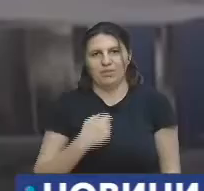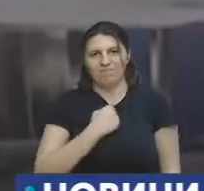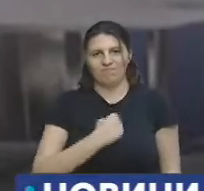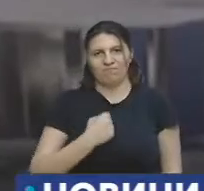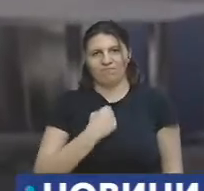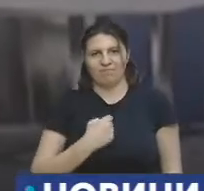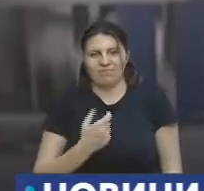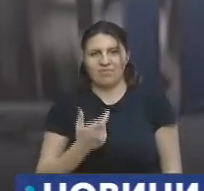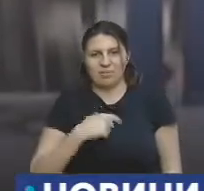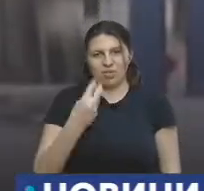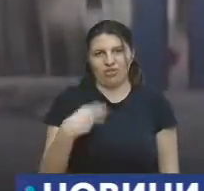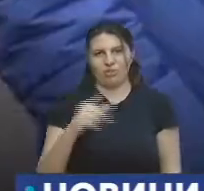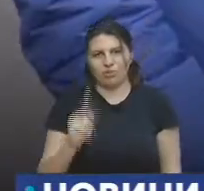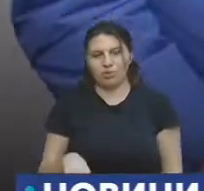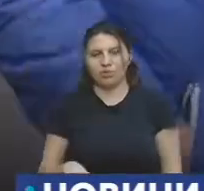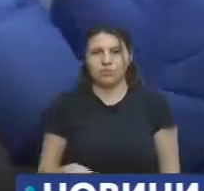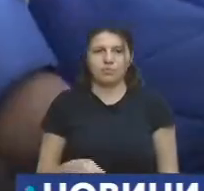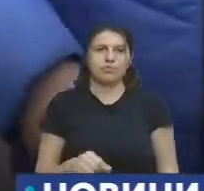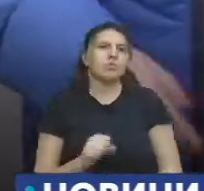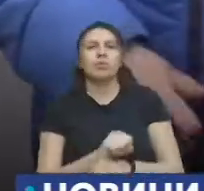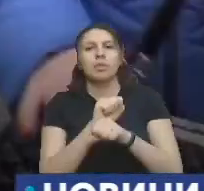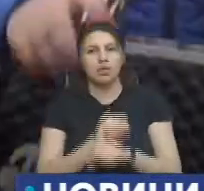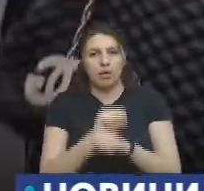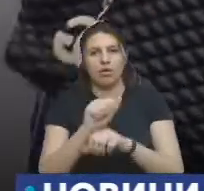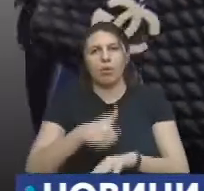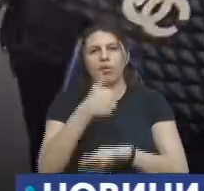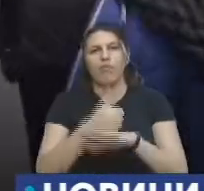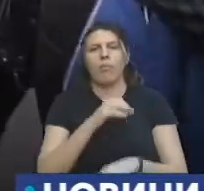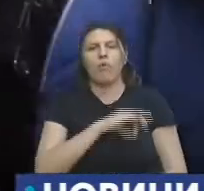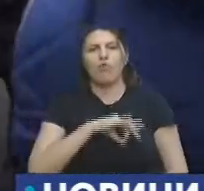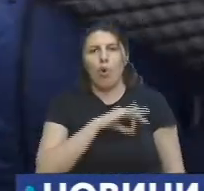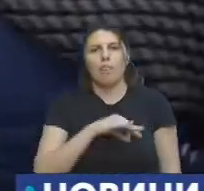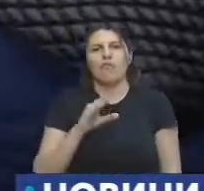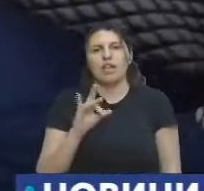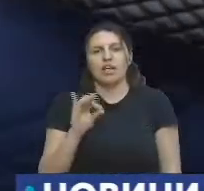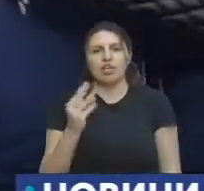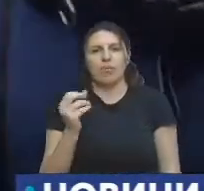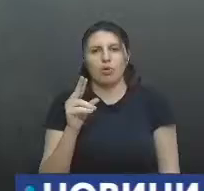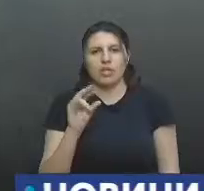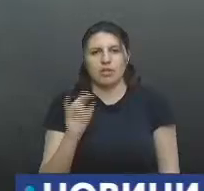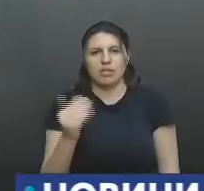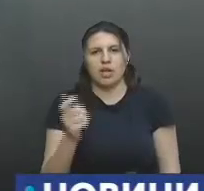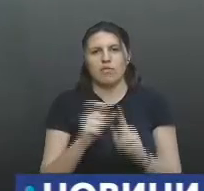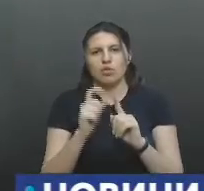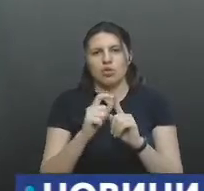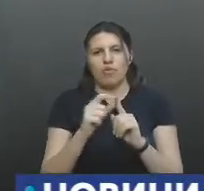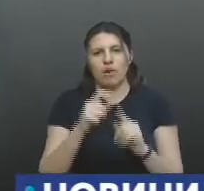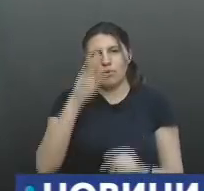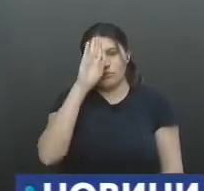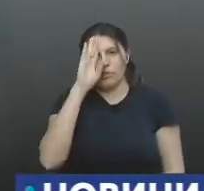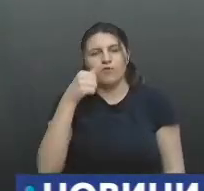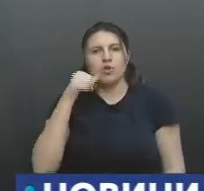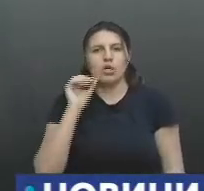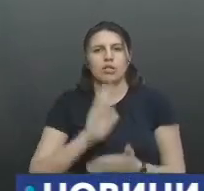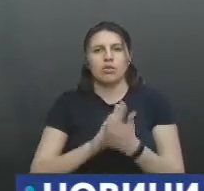позицію керівництва шахти до мітингувальників приїжджає голова профкому Валерій Щепотін. За словами чоловіка, вчора ситуацію на